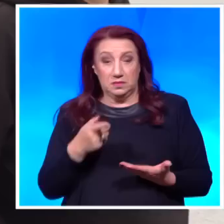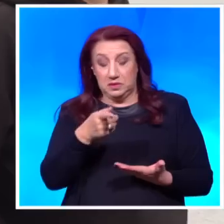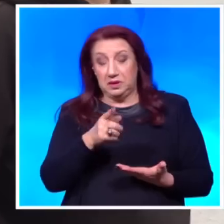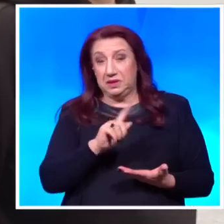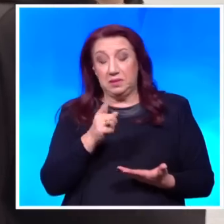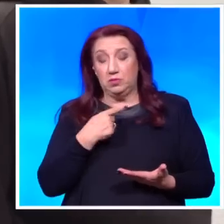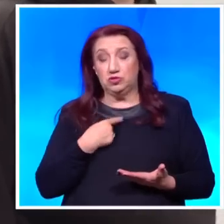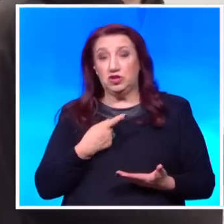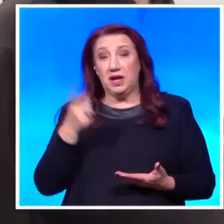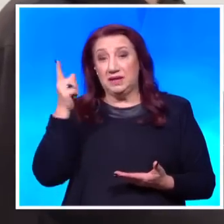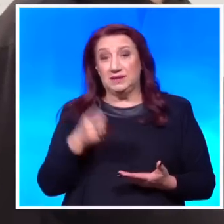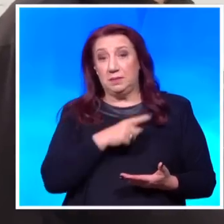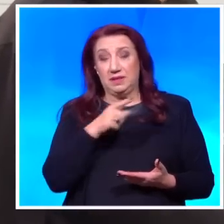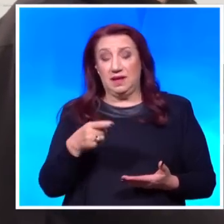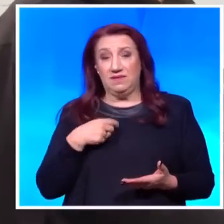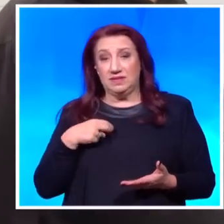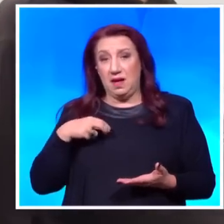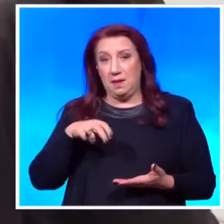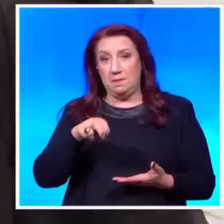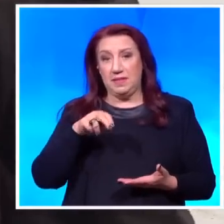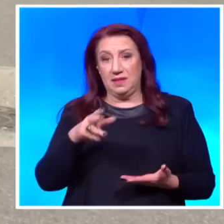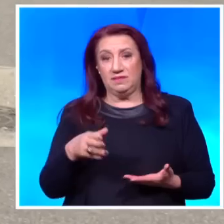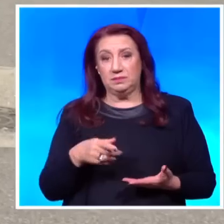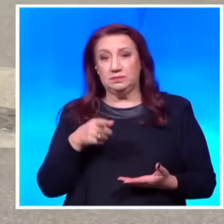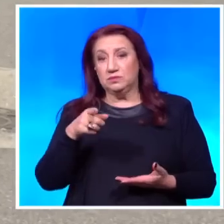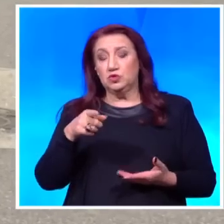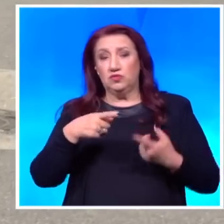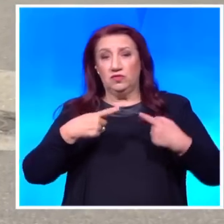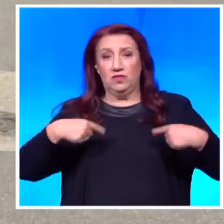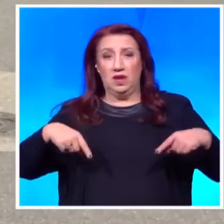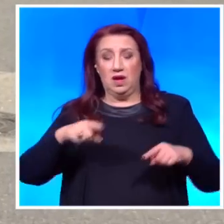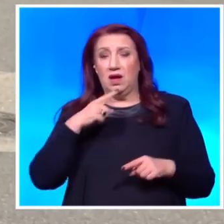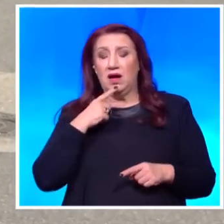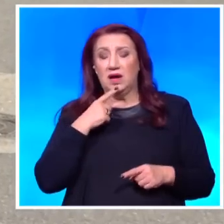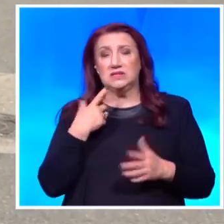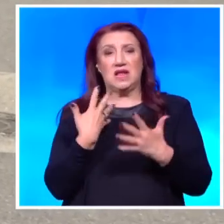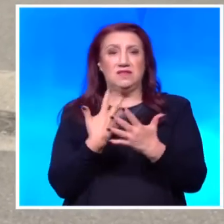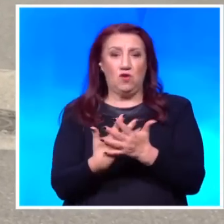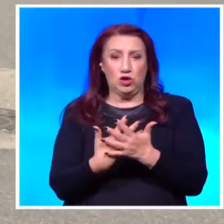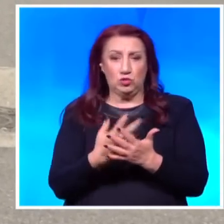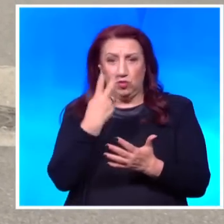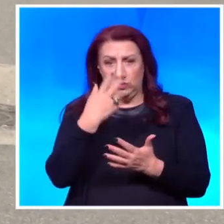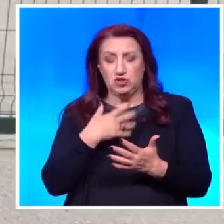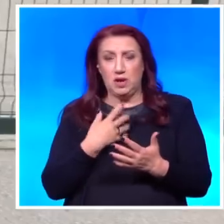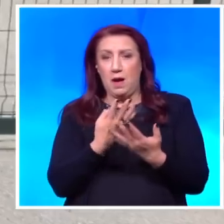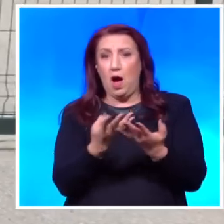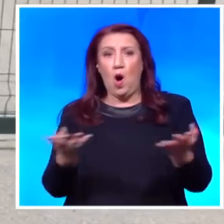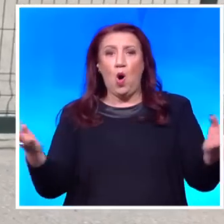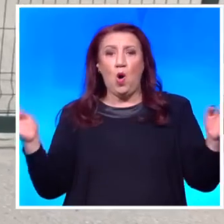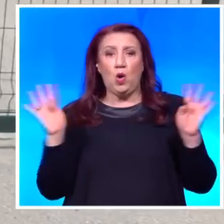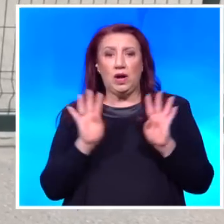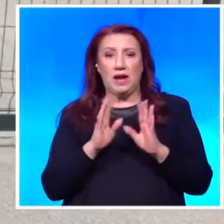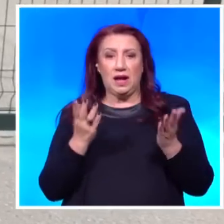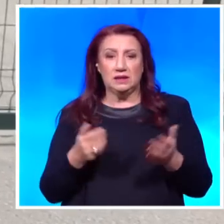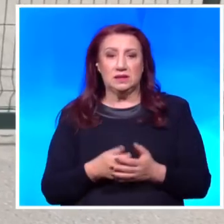Ти не можеш да ни забраниш. Това е концесия, която е затворена. Оградено е, както се вижда навсякъде. Може да се направите проверка.